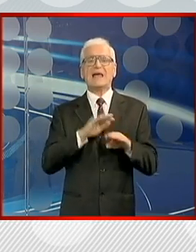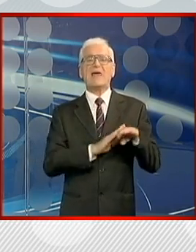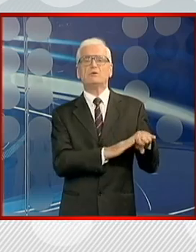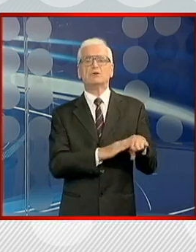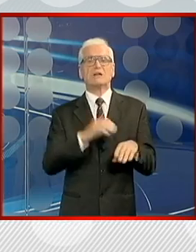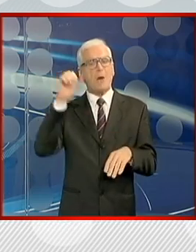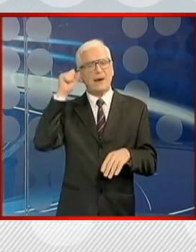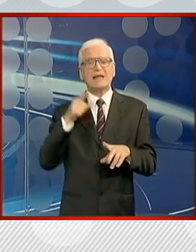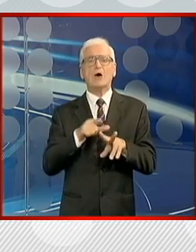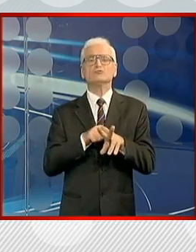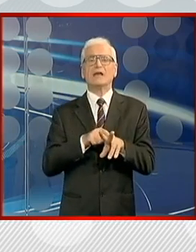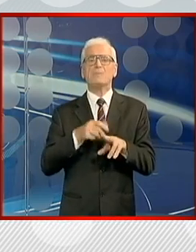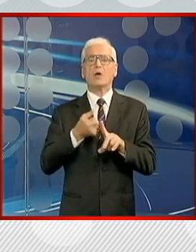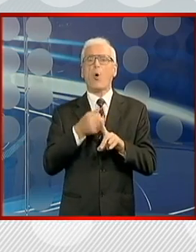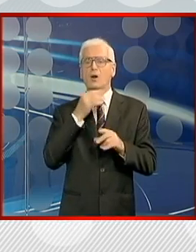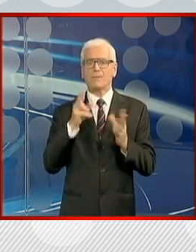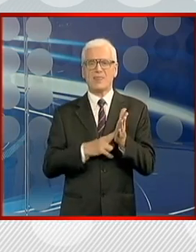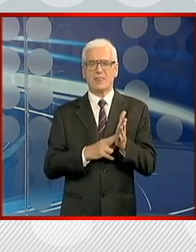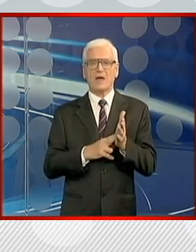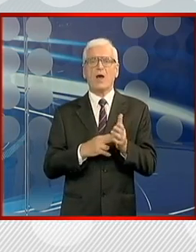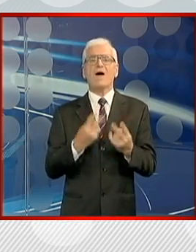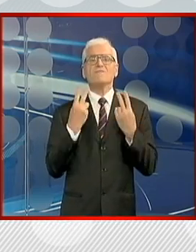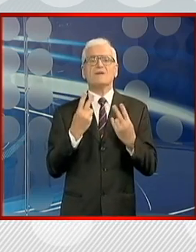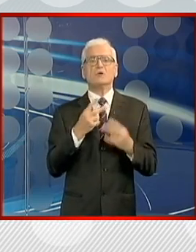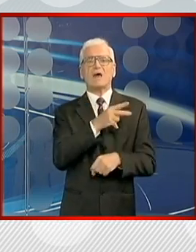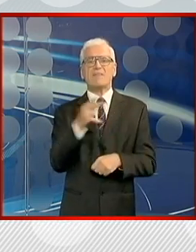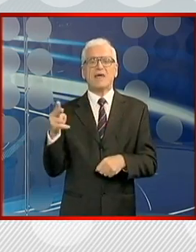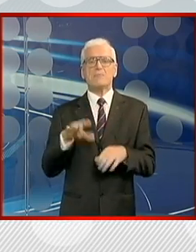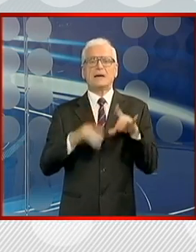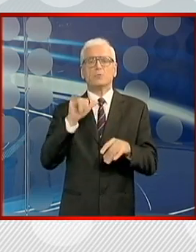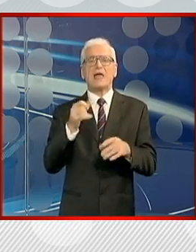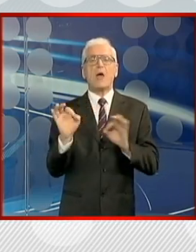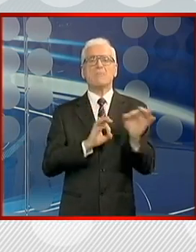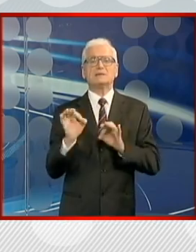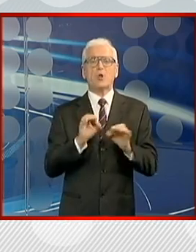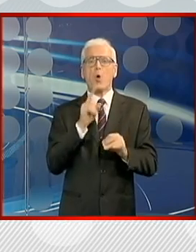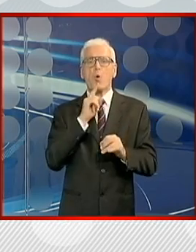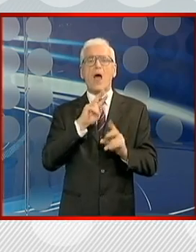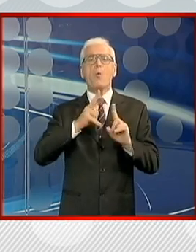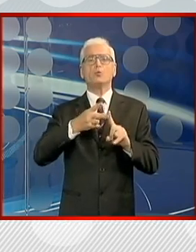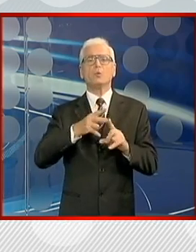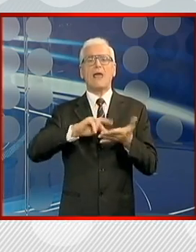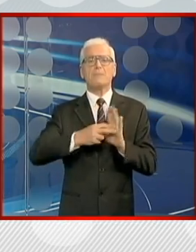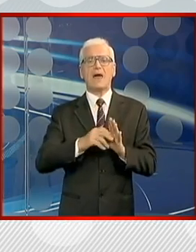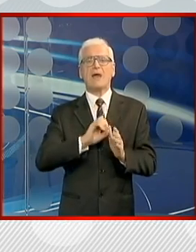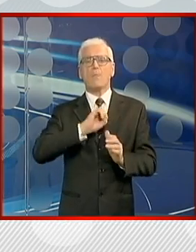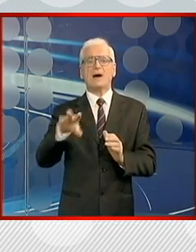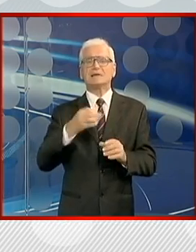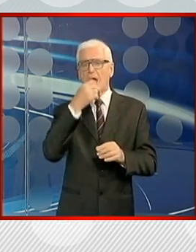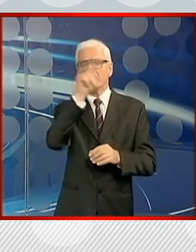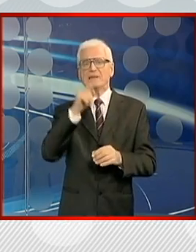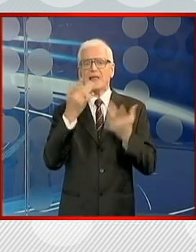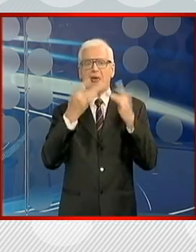levičarska laboristička partija Jeremija Corbina. Ključna tema izbora je bezbednost, koja je u drugi plan bacila